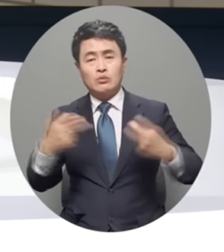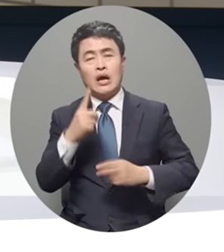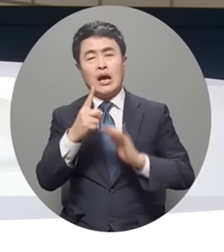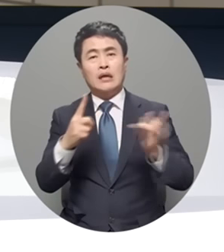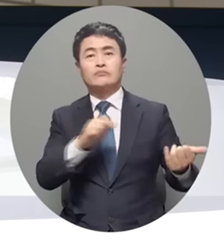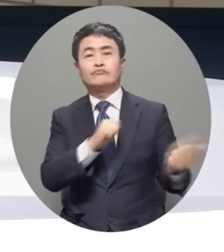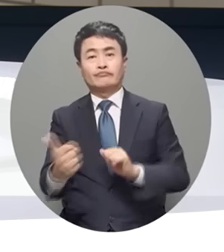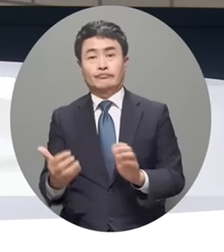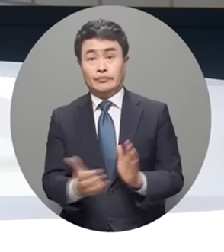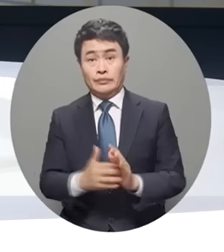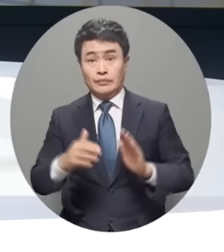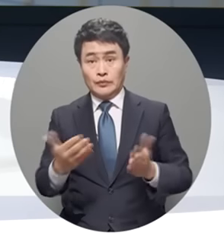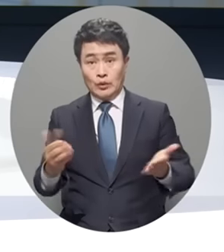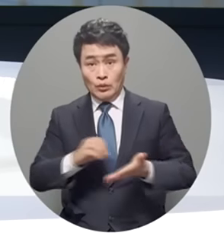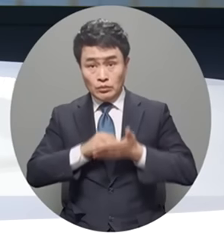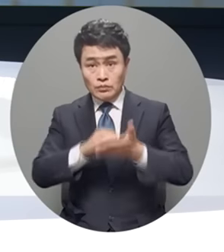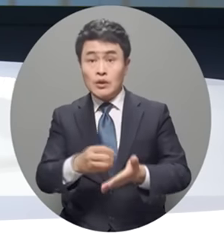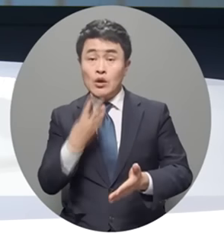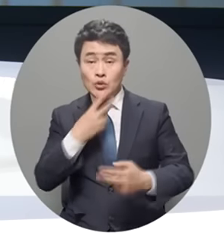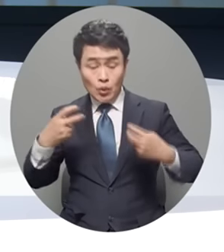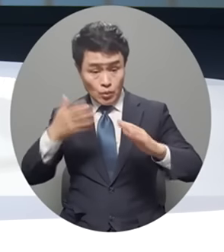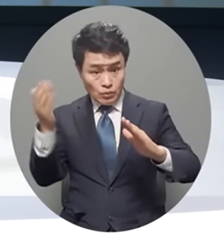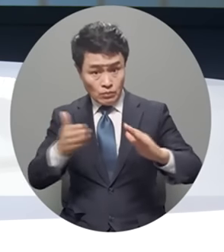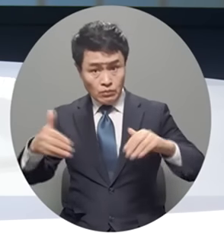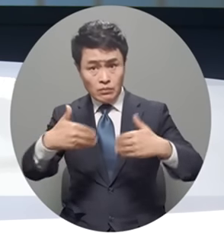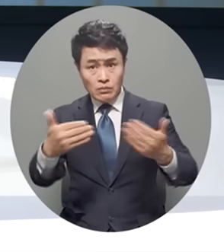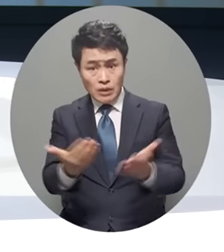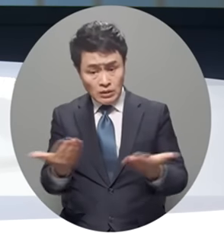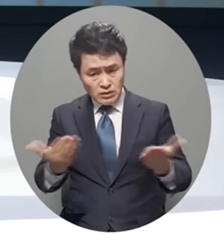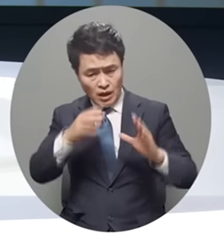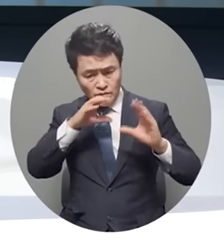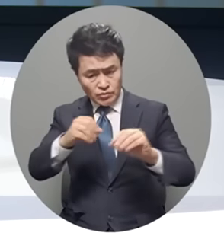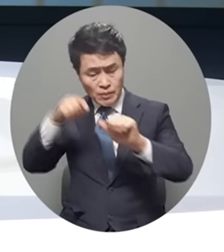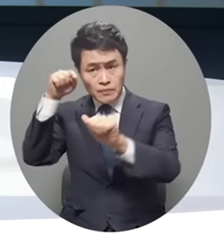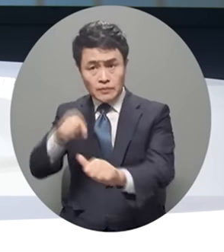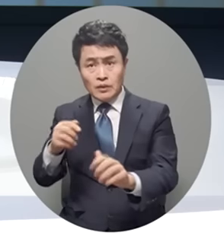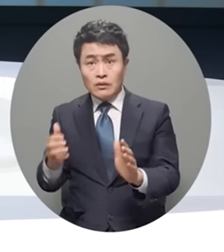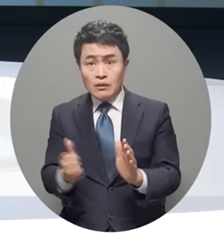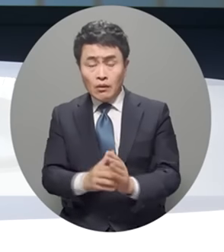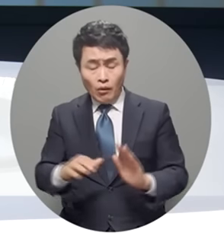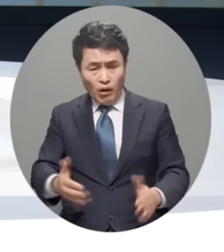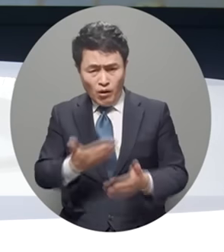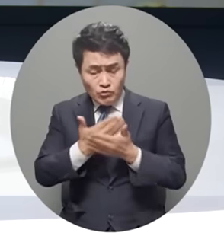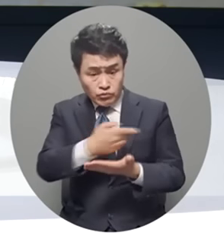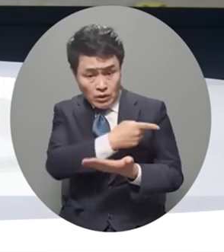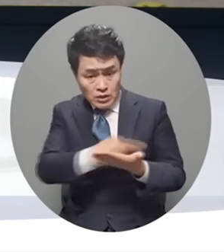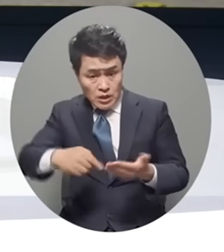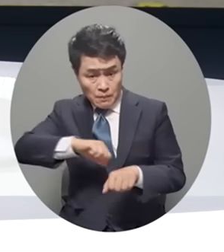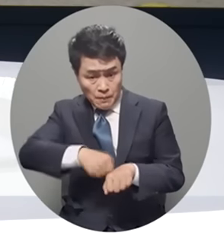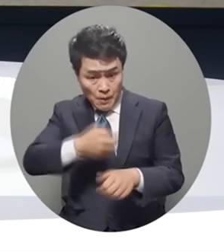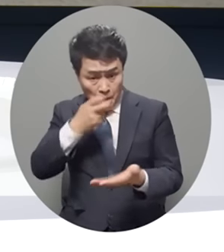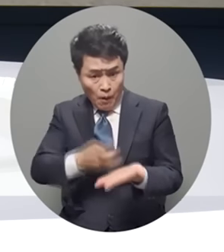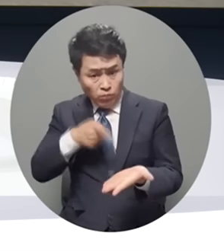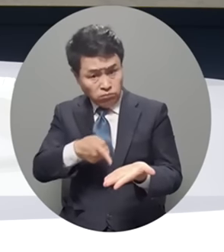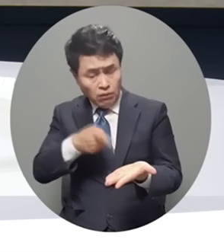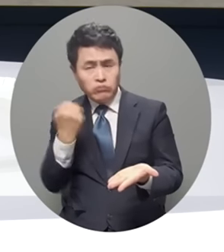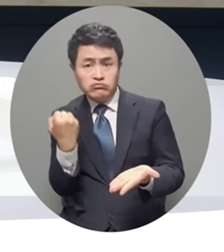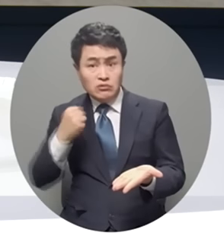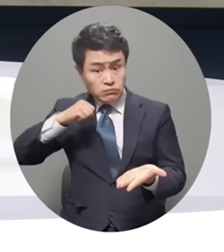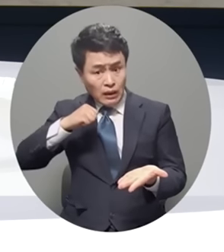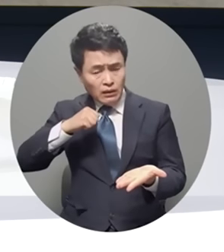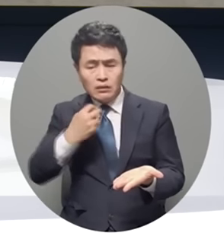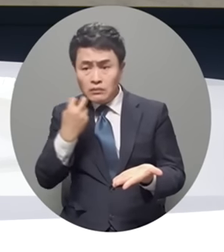숨졌습니다. 고용노동부는 서울교통공사에 대해 작업 중지 명령을 내리고 중대재해처벌법 위반 여부 조사에